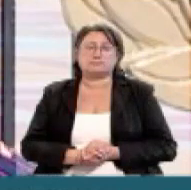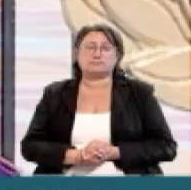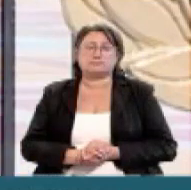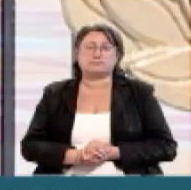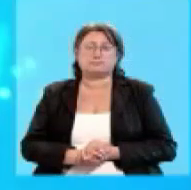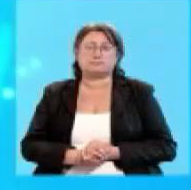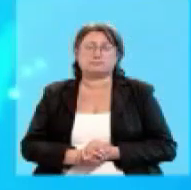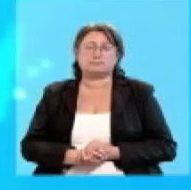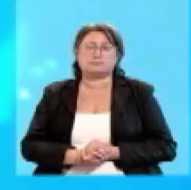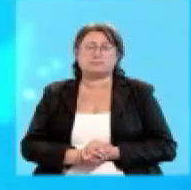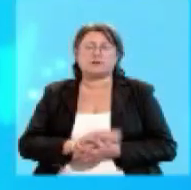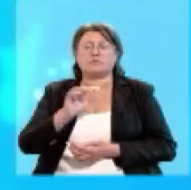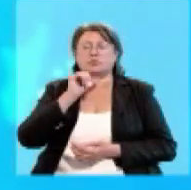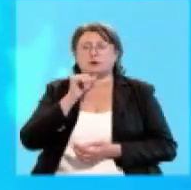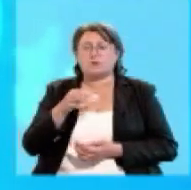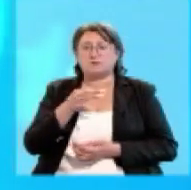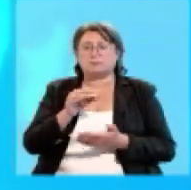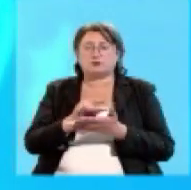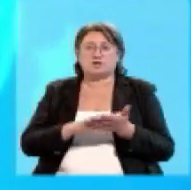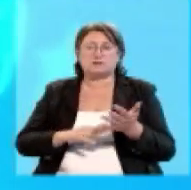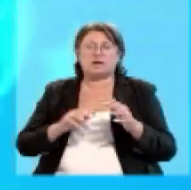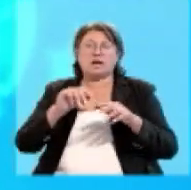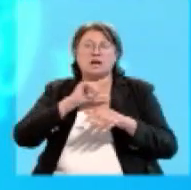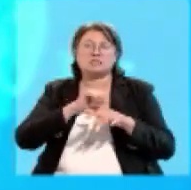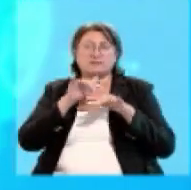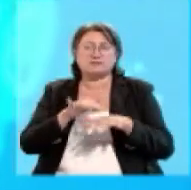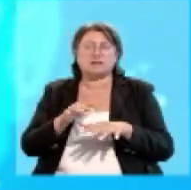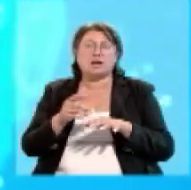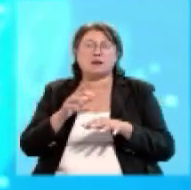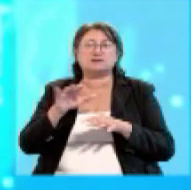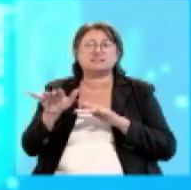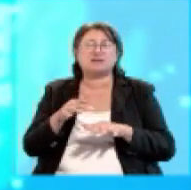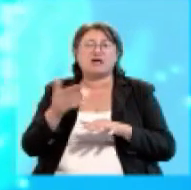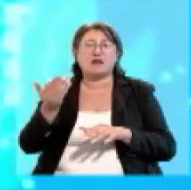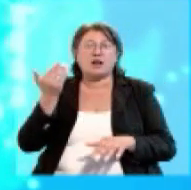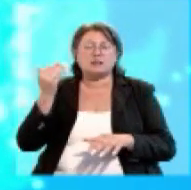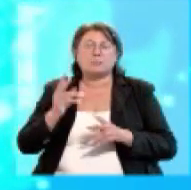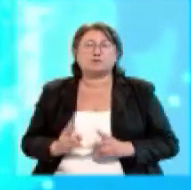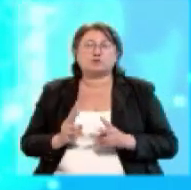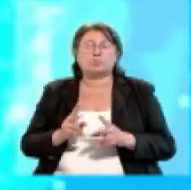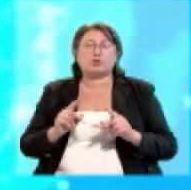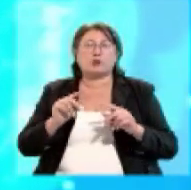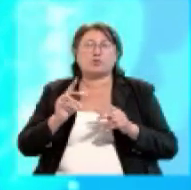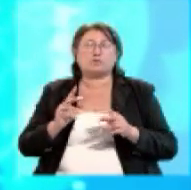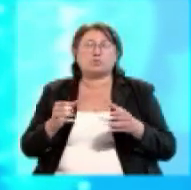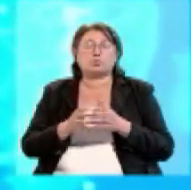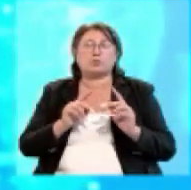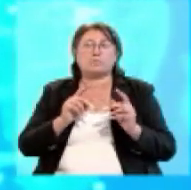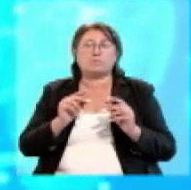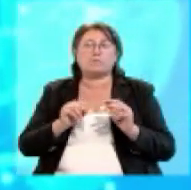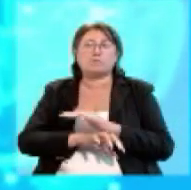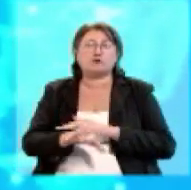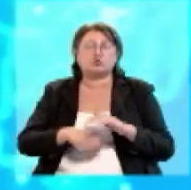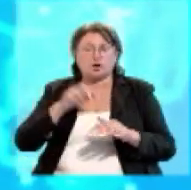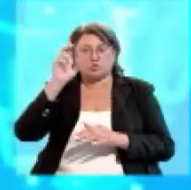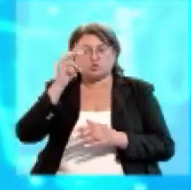жүргізілуде. Қостанай облысында бұрын әшкереленген қылмыстық топтың 2022 жылдан қазіргі уақытқа дейін ет сату бойынша